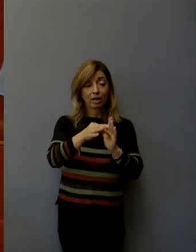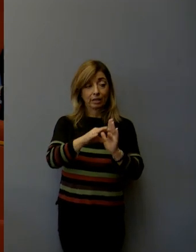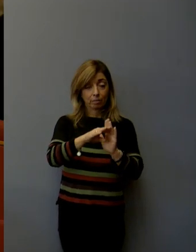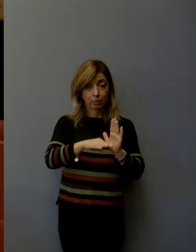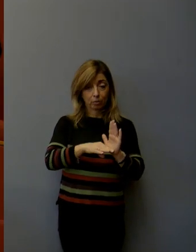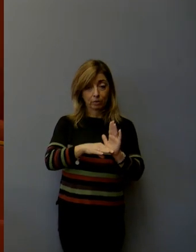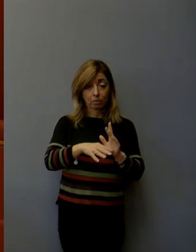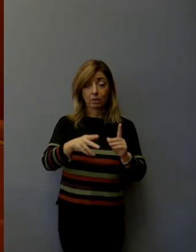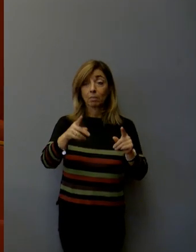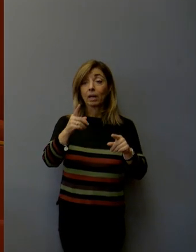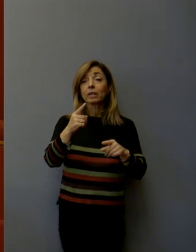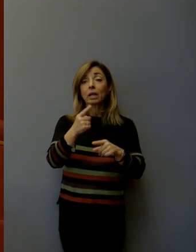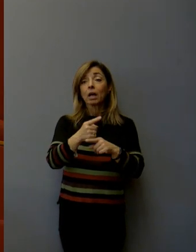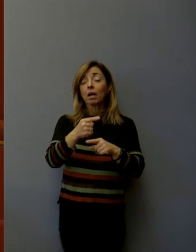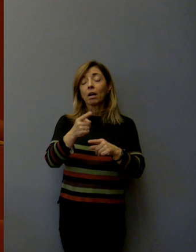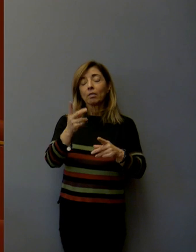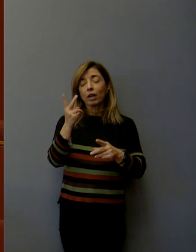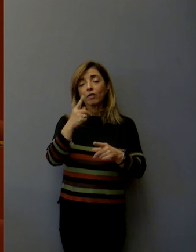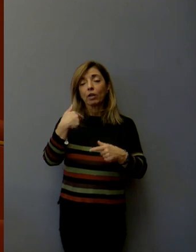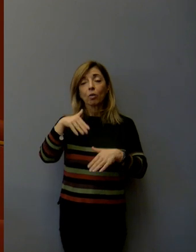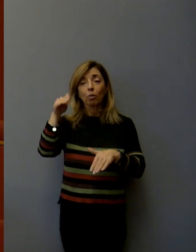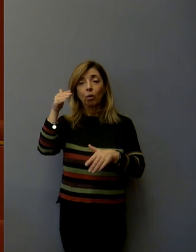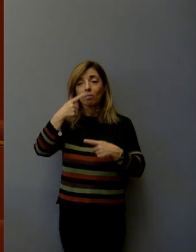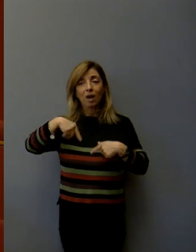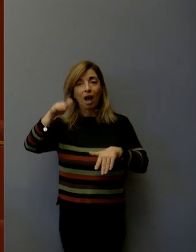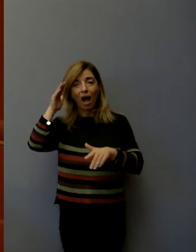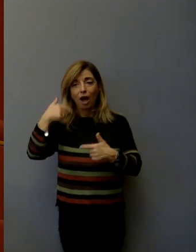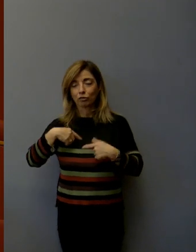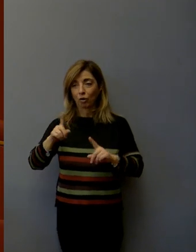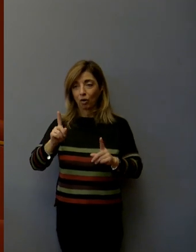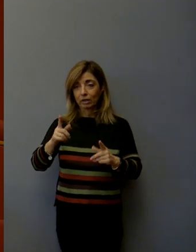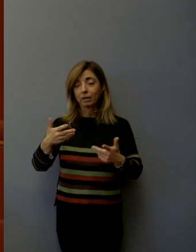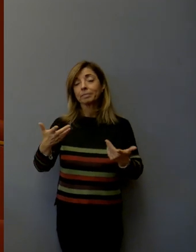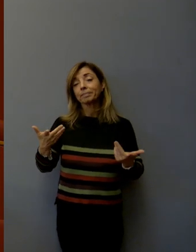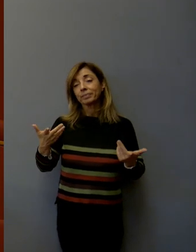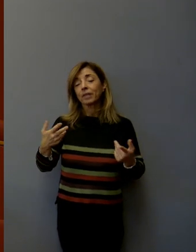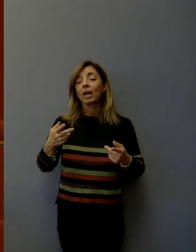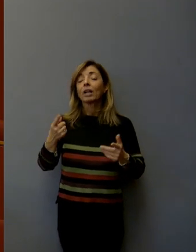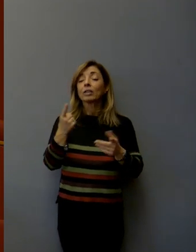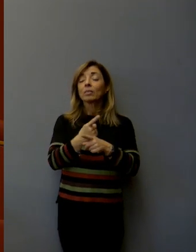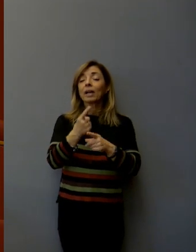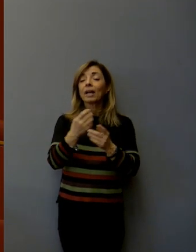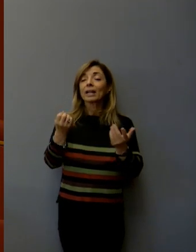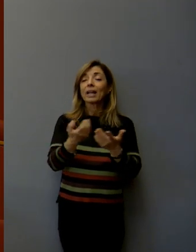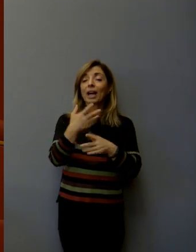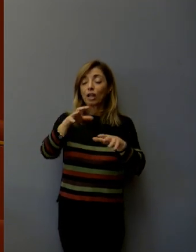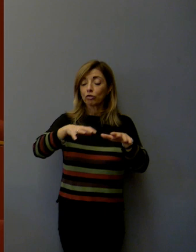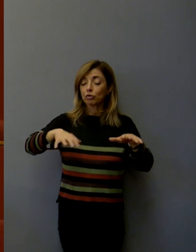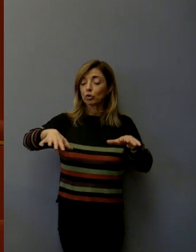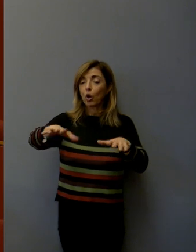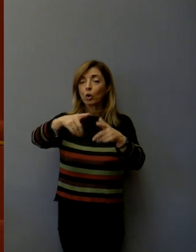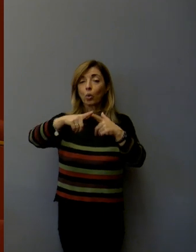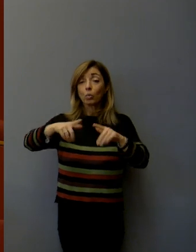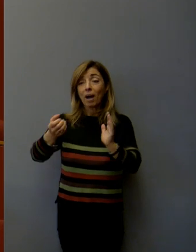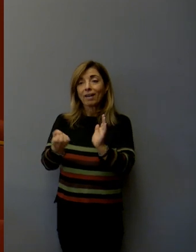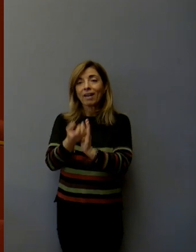non siamo stati ascoltati Speriamo che di esserlo in questa fase e c'è quella di creare delle vere e proprie zone urbane Creative dove il comune